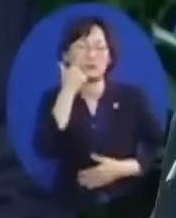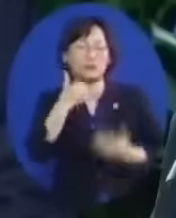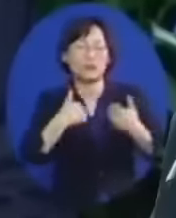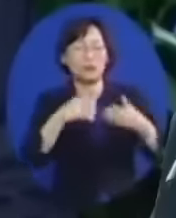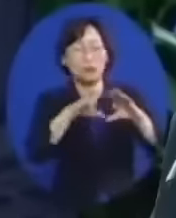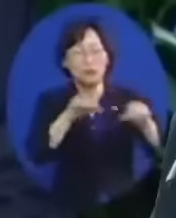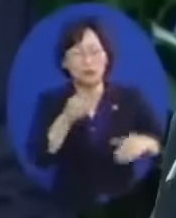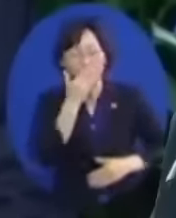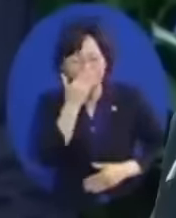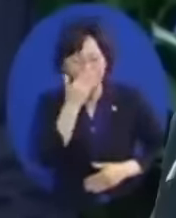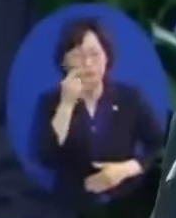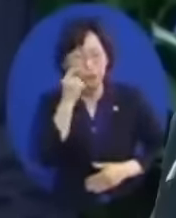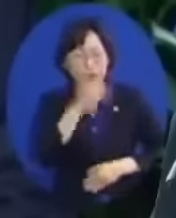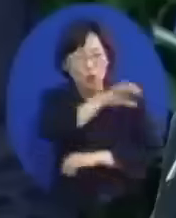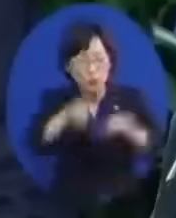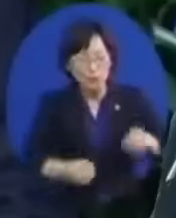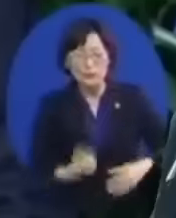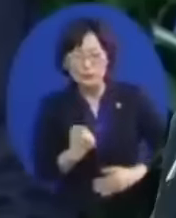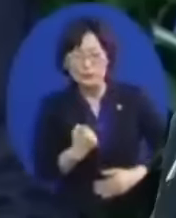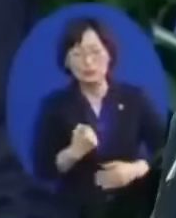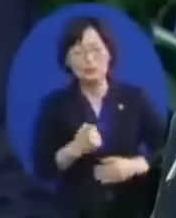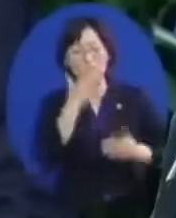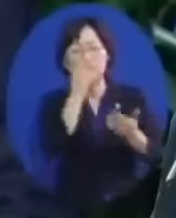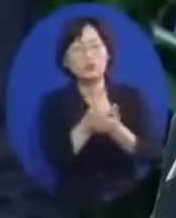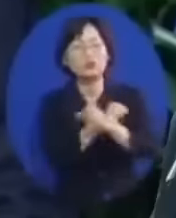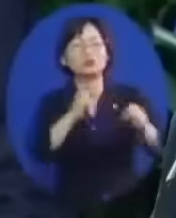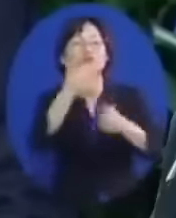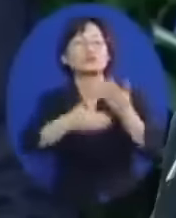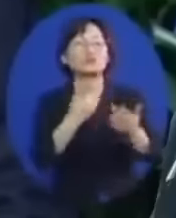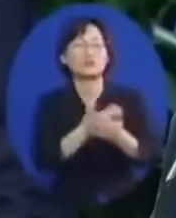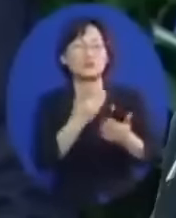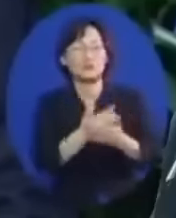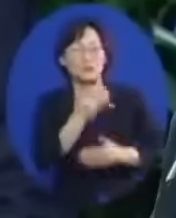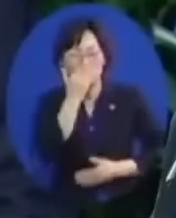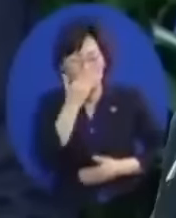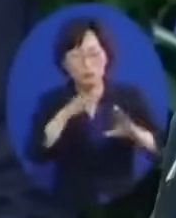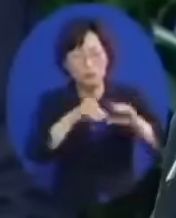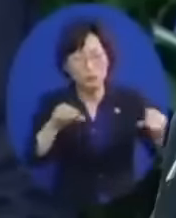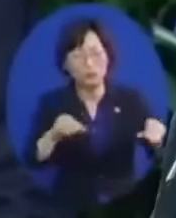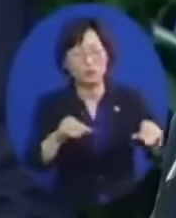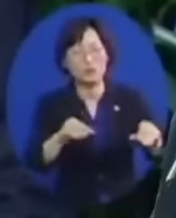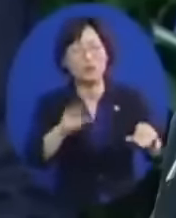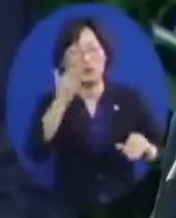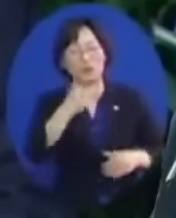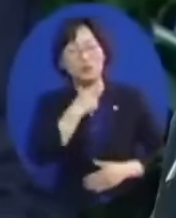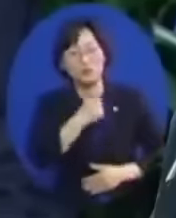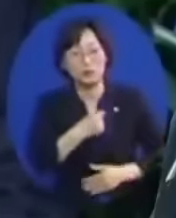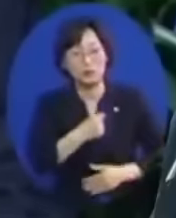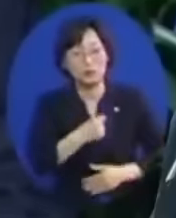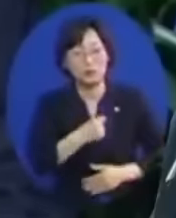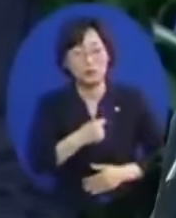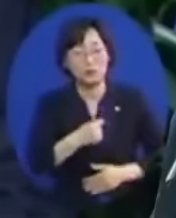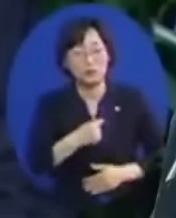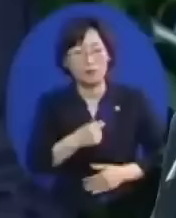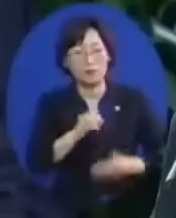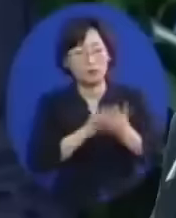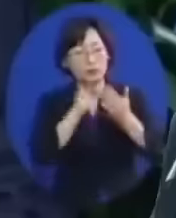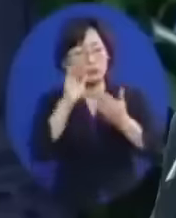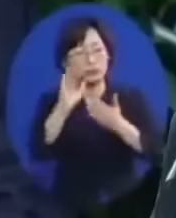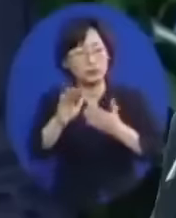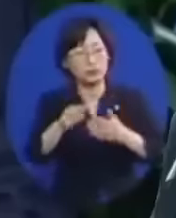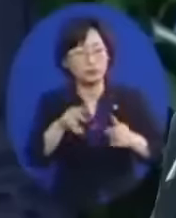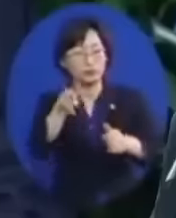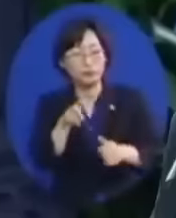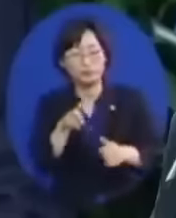내가 온유하고 겸손하지 못하고 분노를 낸 죄를 용서해 주십시오. 온유하고 겸손의 짐을 맵니다. 그러니 마음의 미운 생각이 싹